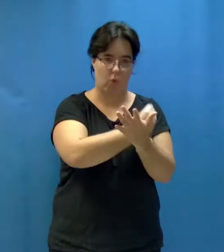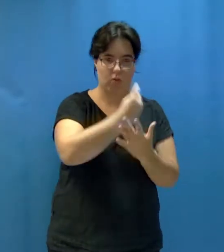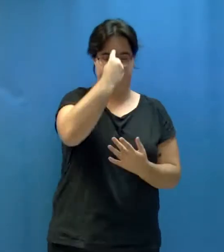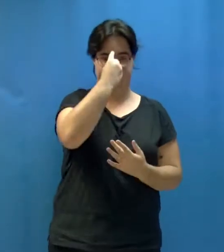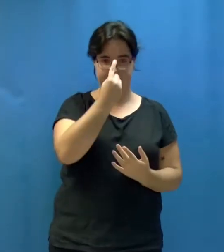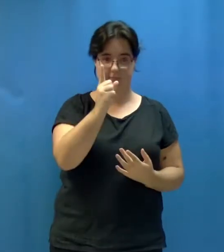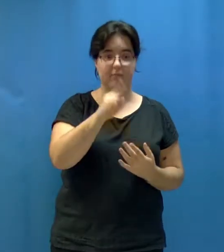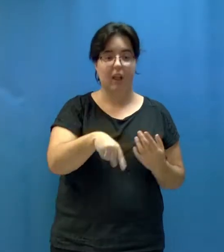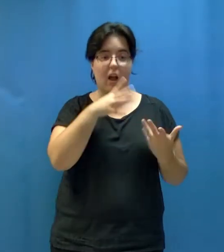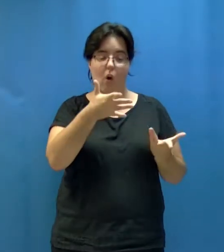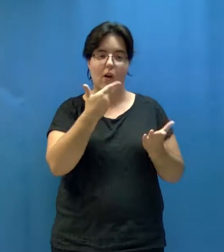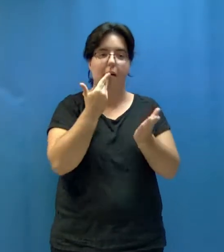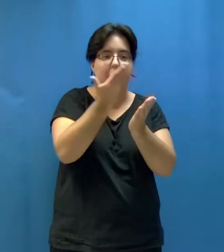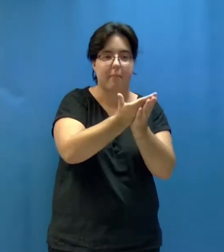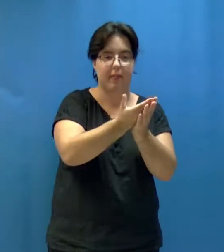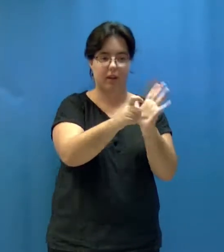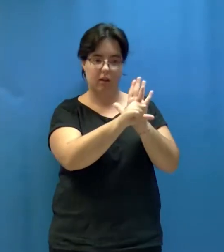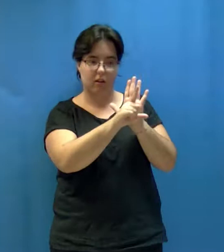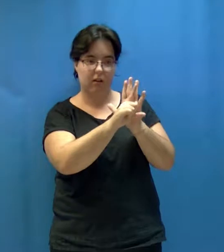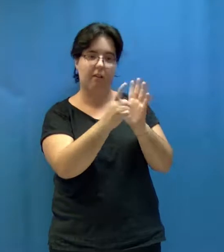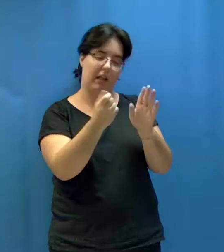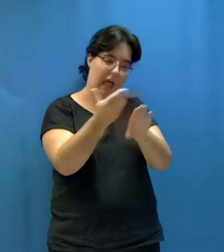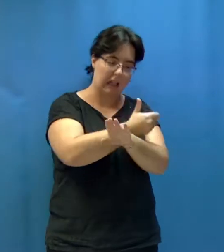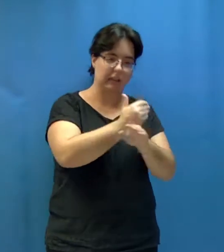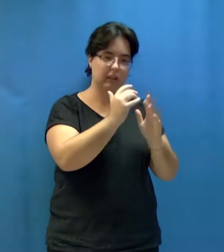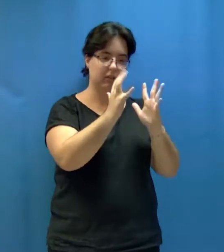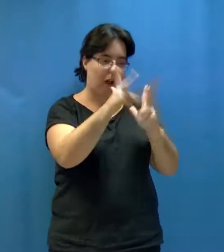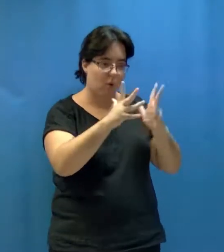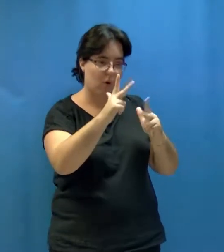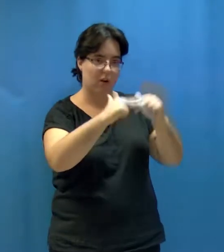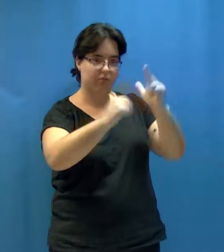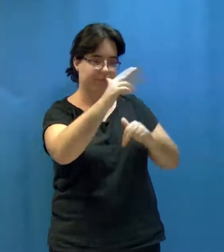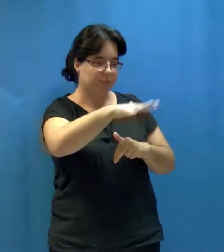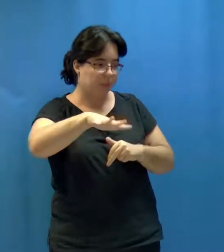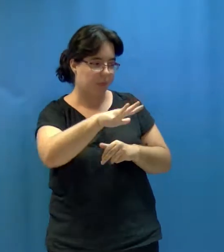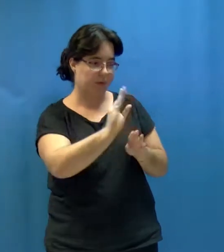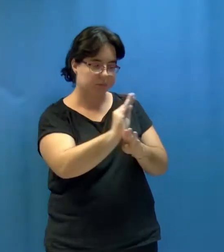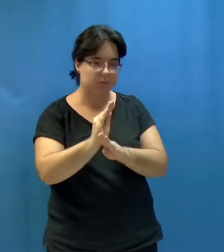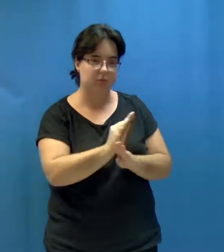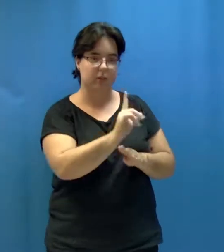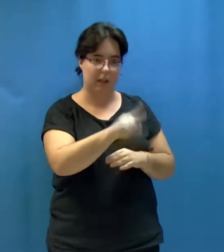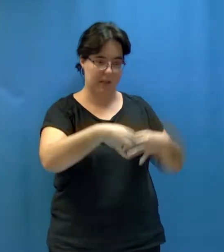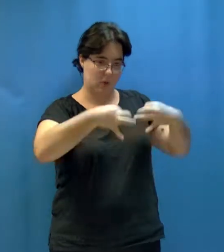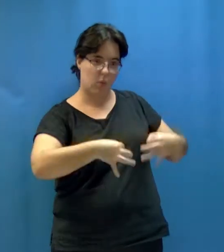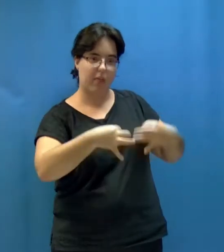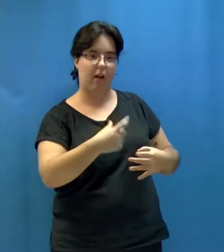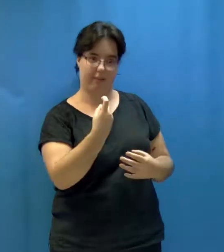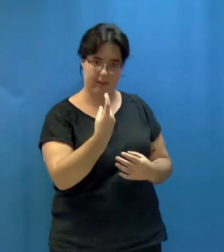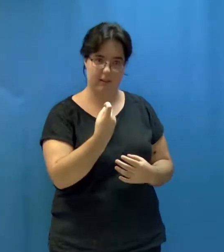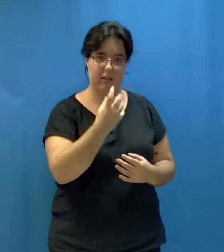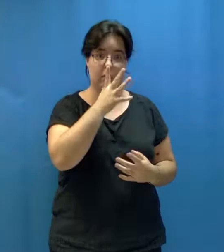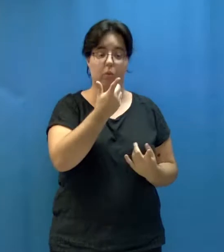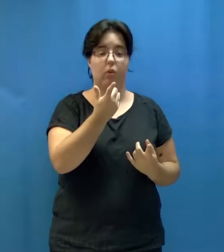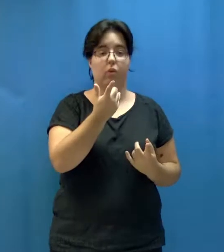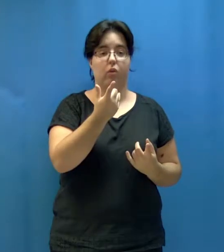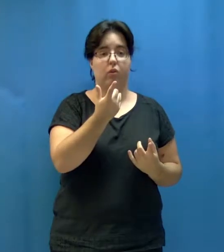per a tanques, s'haurà d'adjuntar càlculs de la infraestructura i de la sedimentació, de salubritat perquè és necessari certificar